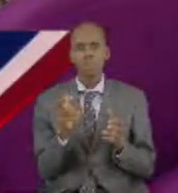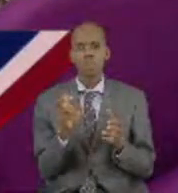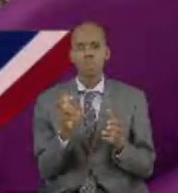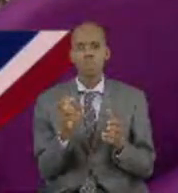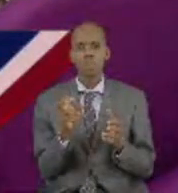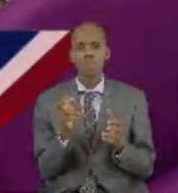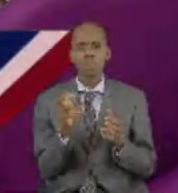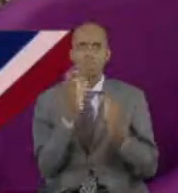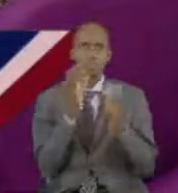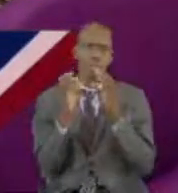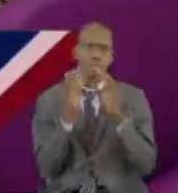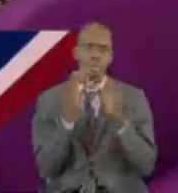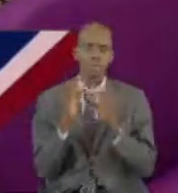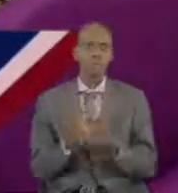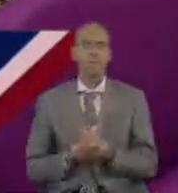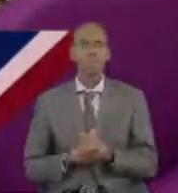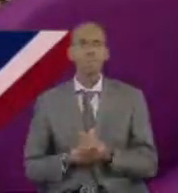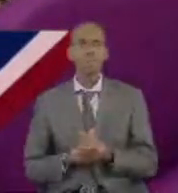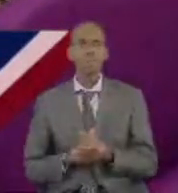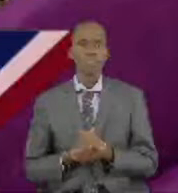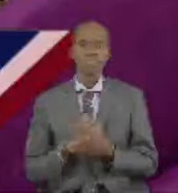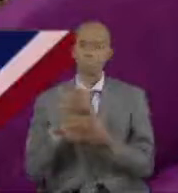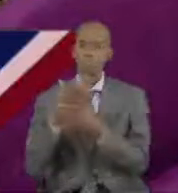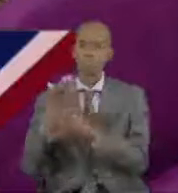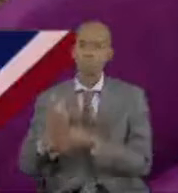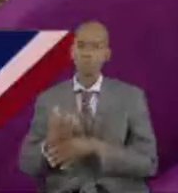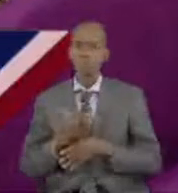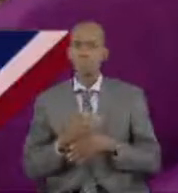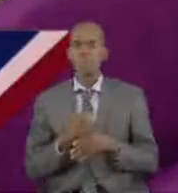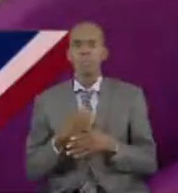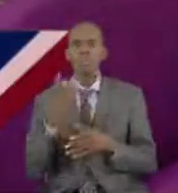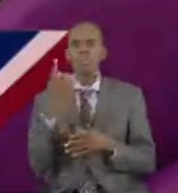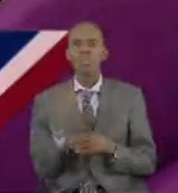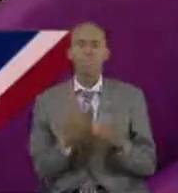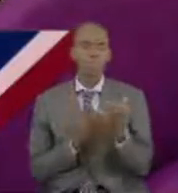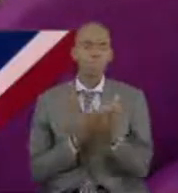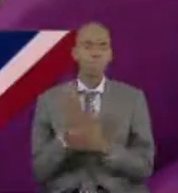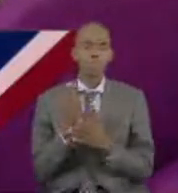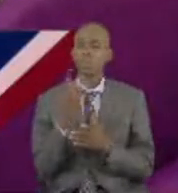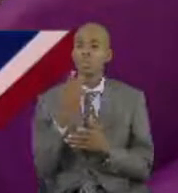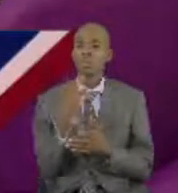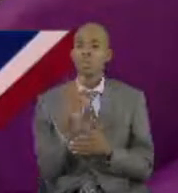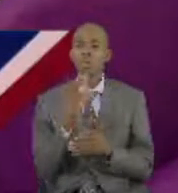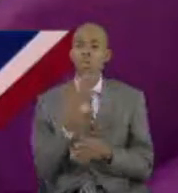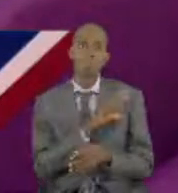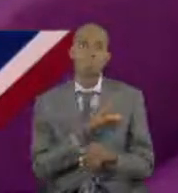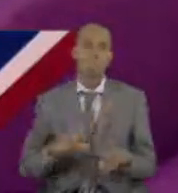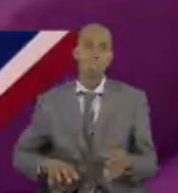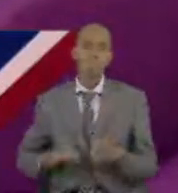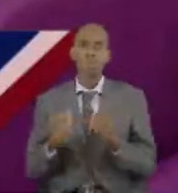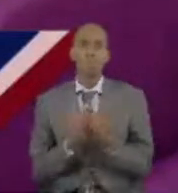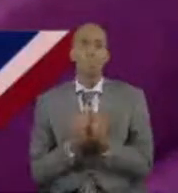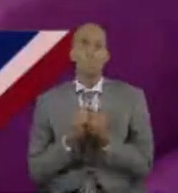la conversation corrompue. Partager la vérité de Christ sans la